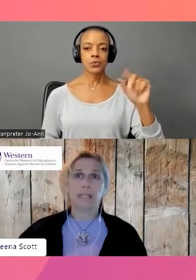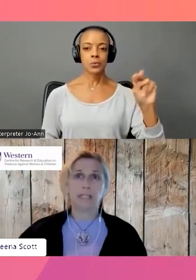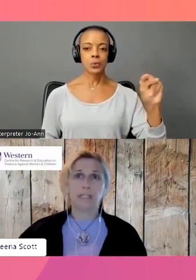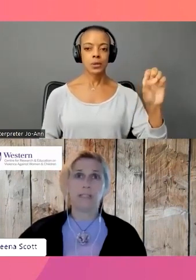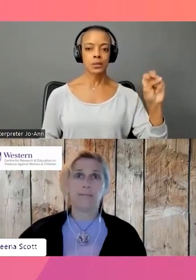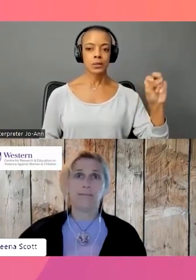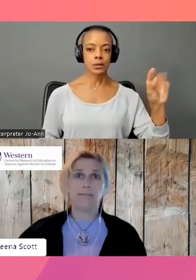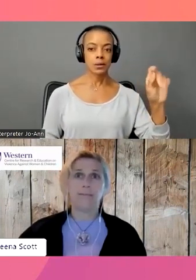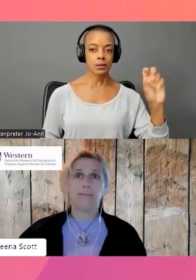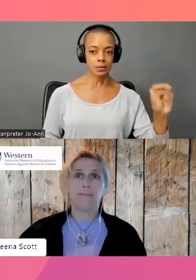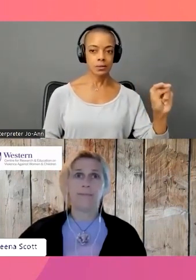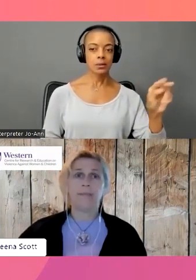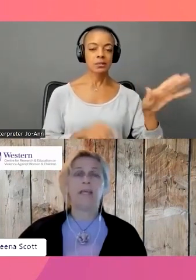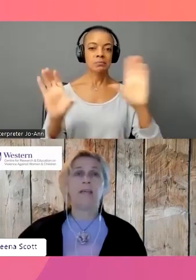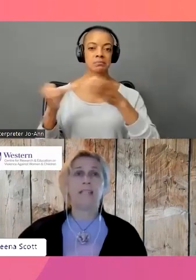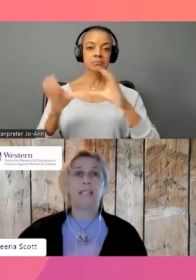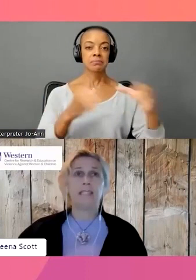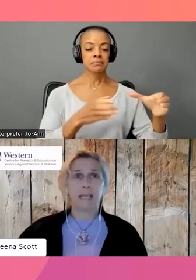et Chewangton.